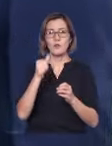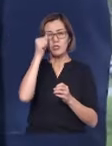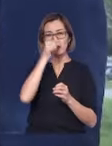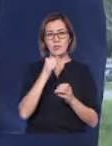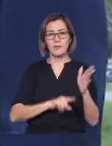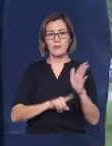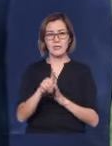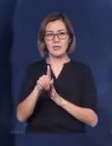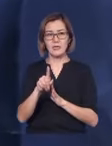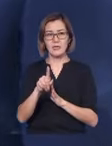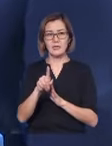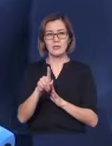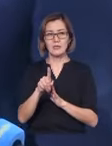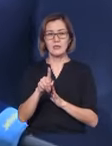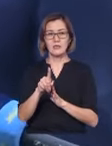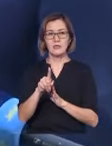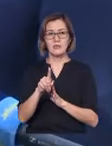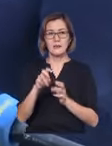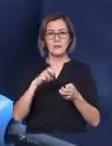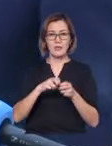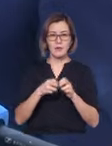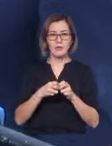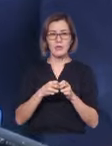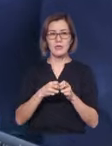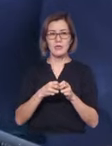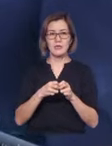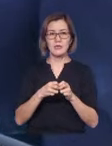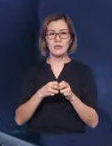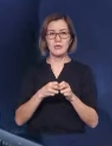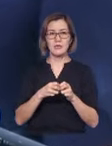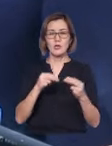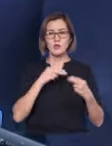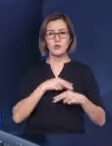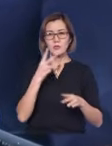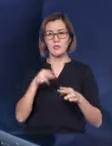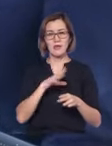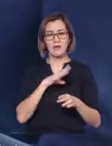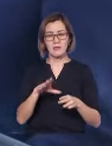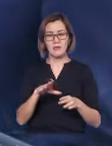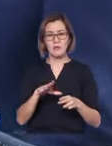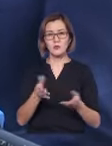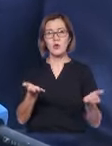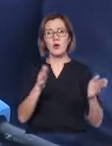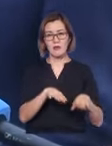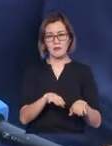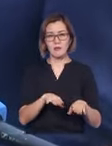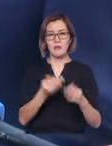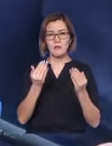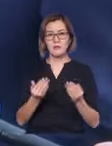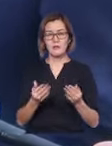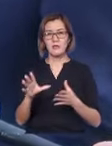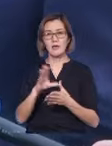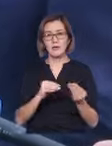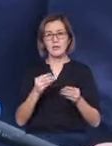2015 жылы басталып, біраз проблемалық мәселелер туындап, жұмыс бітпей, аяқталмай қалған болады. Сондықтан биылғы жыл қаражат